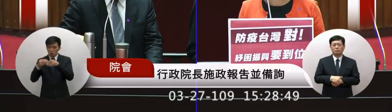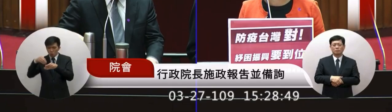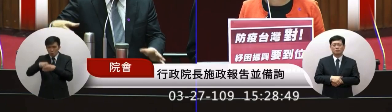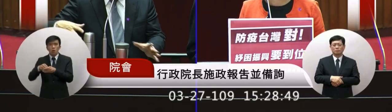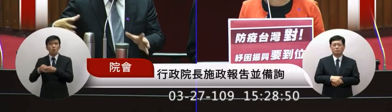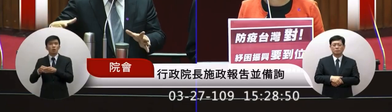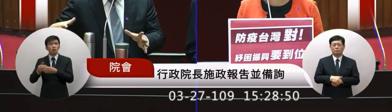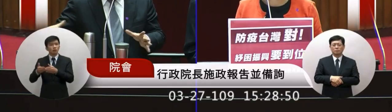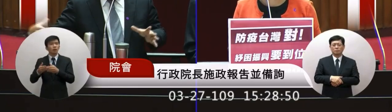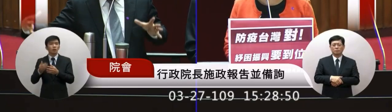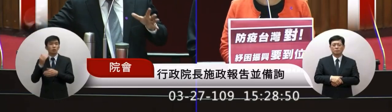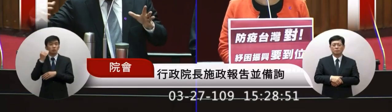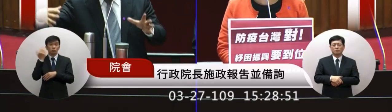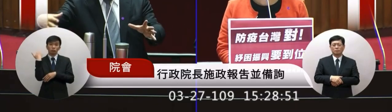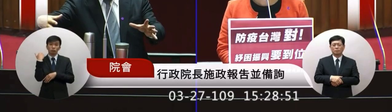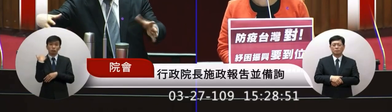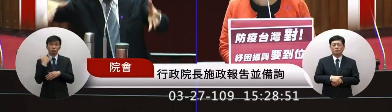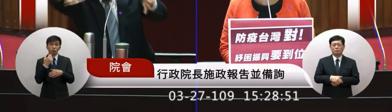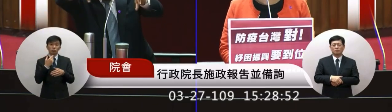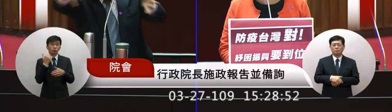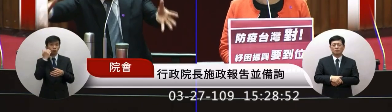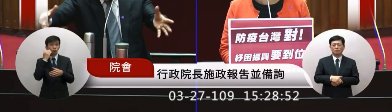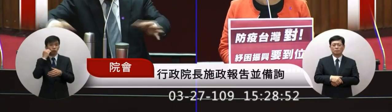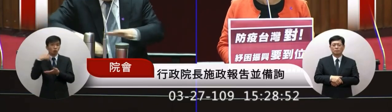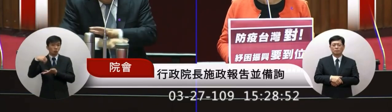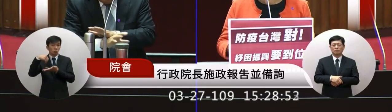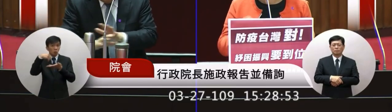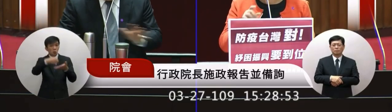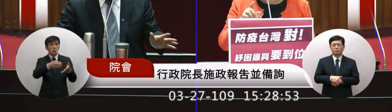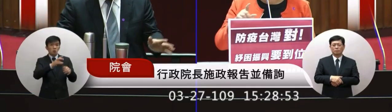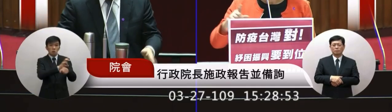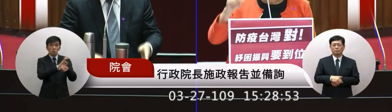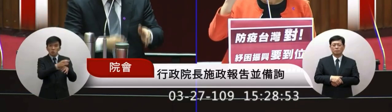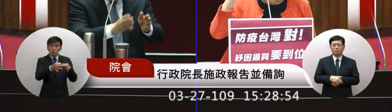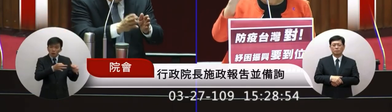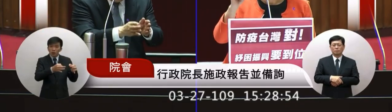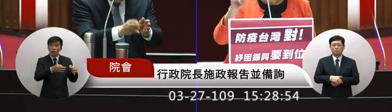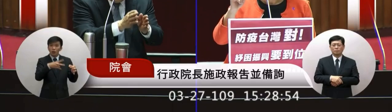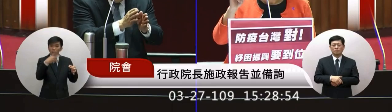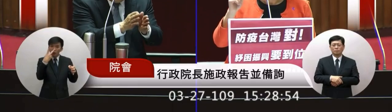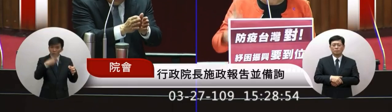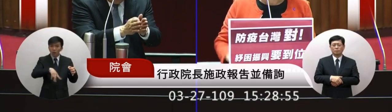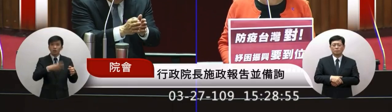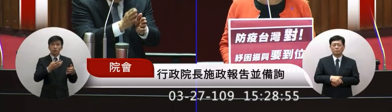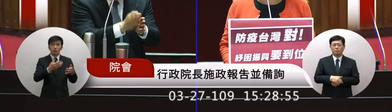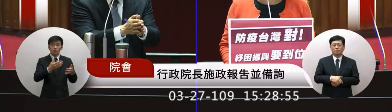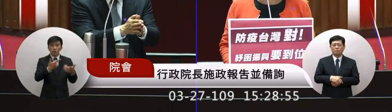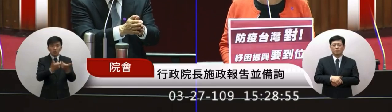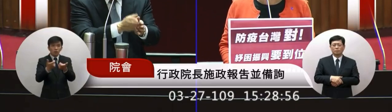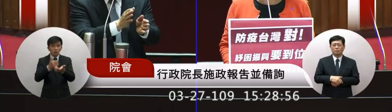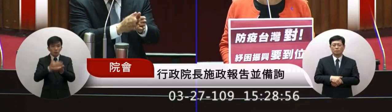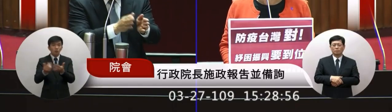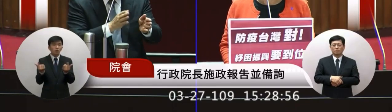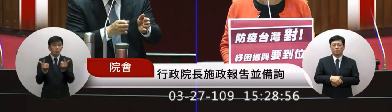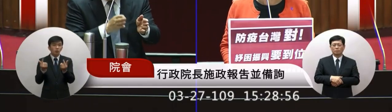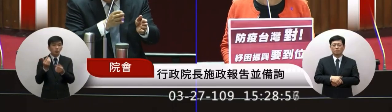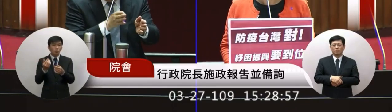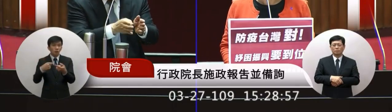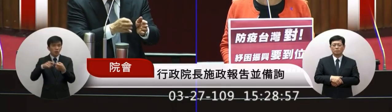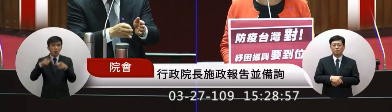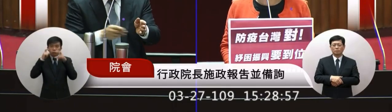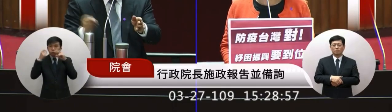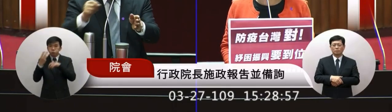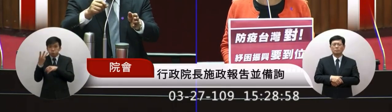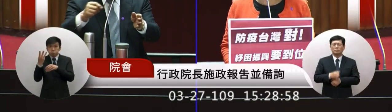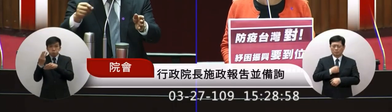呀哦，因为进。上到超商的原点，啊，来赔，到底是三片一袋啊？啊，讲啊，